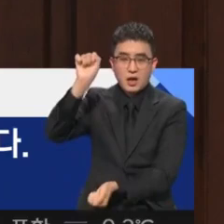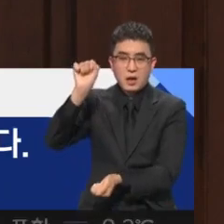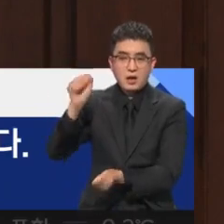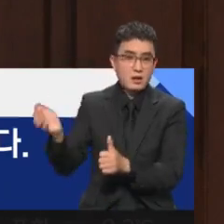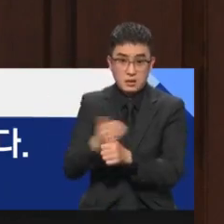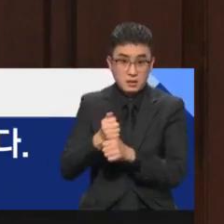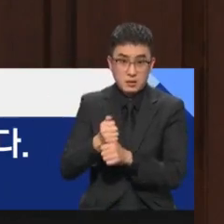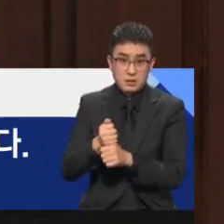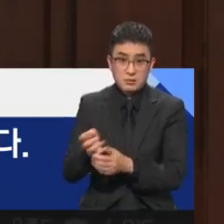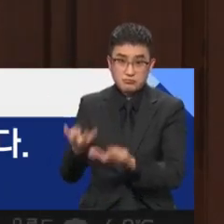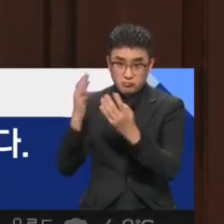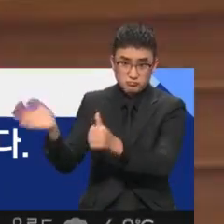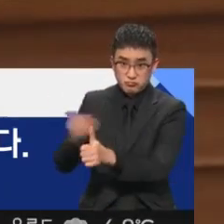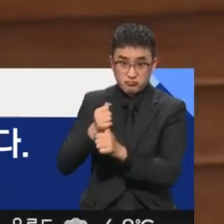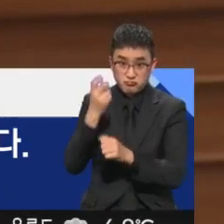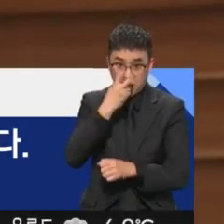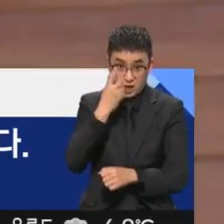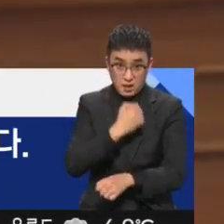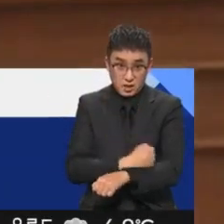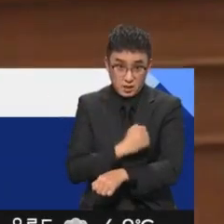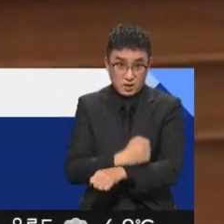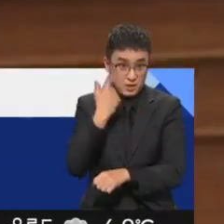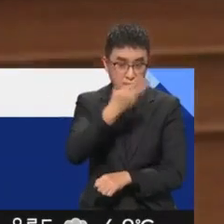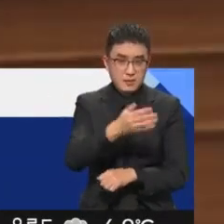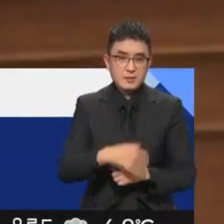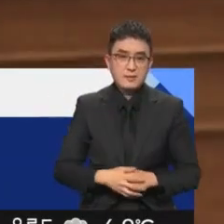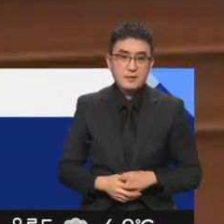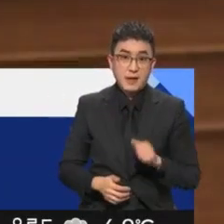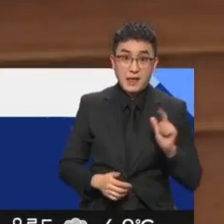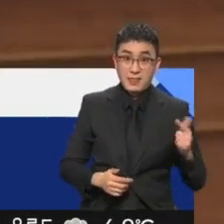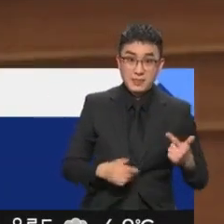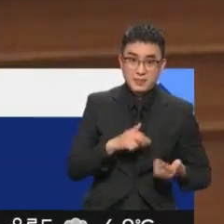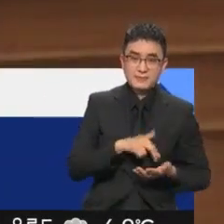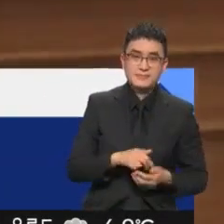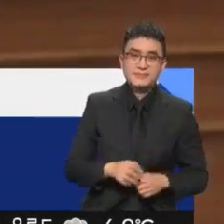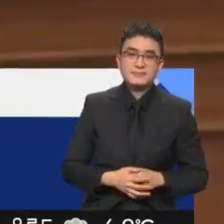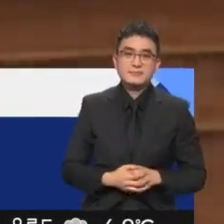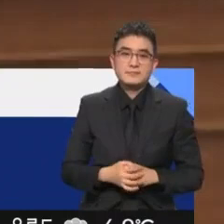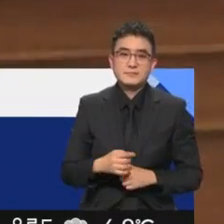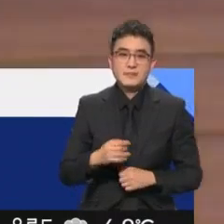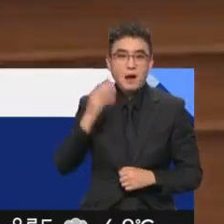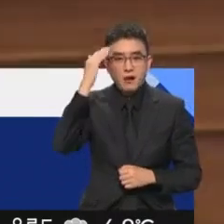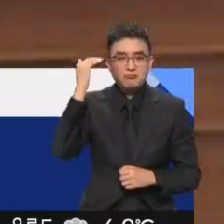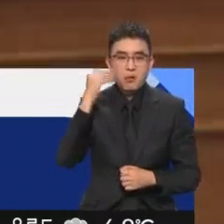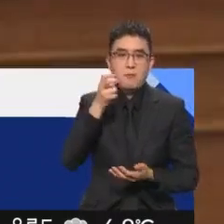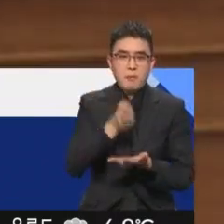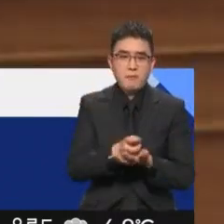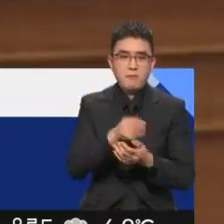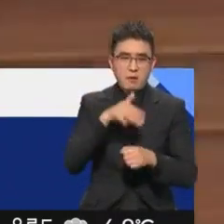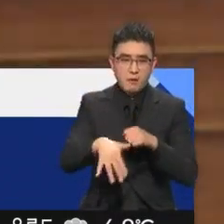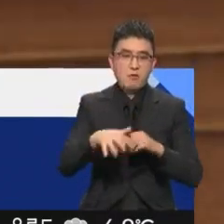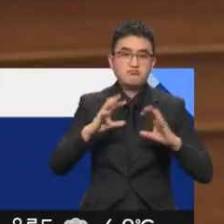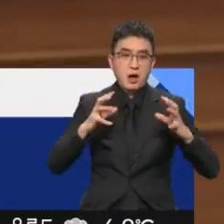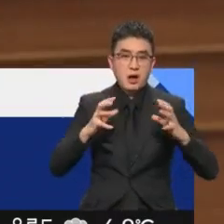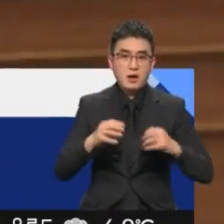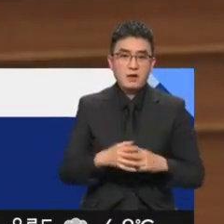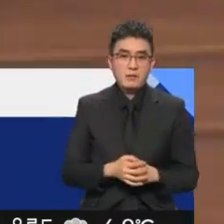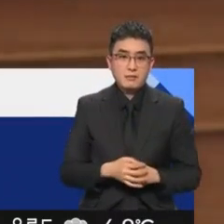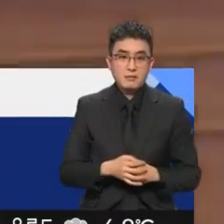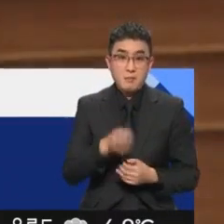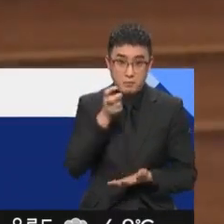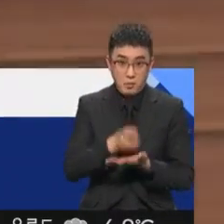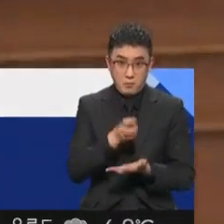구속 수사하시겠습니까? 대한민국은 법치주의 국가고요. 법에 따라서 검찰이 공정하게 수사할